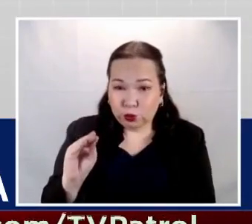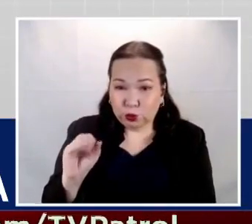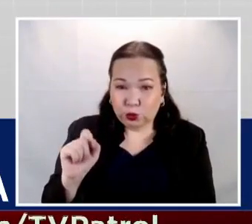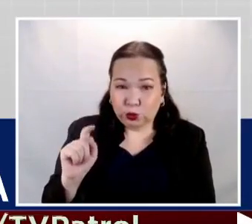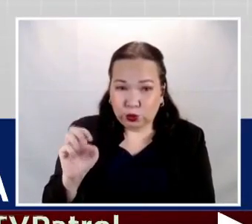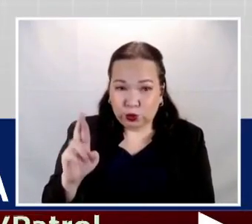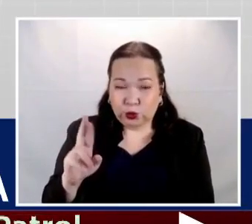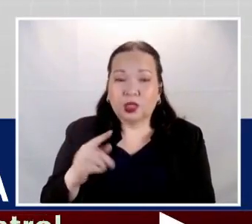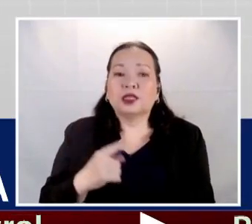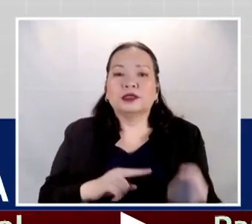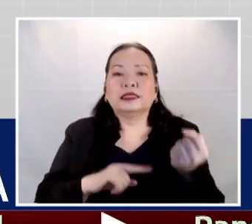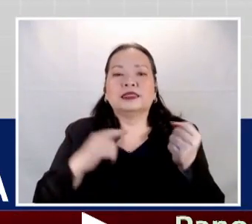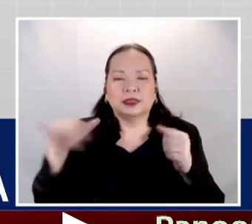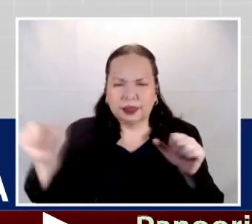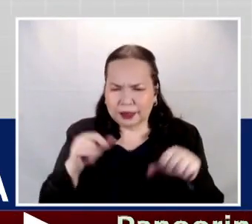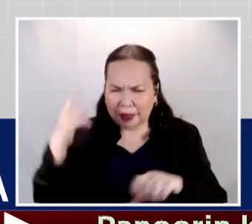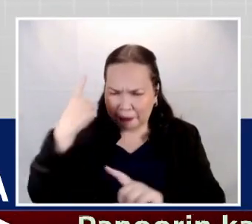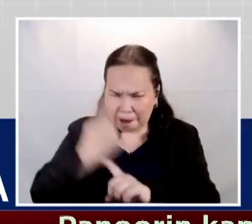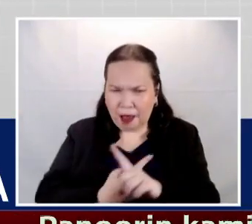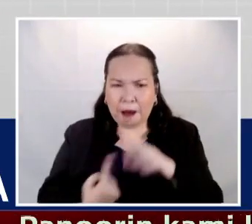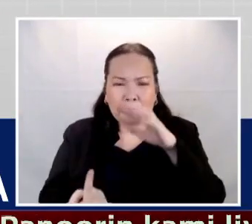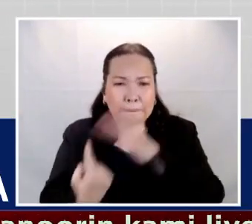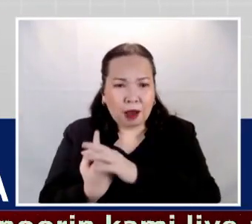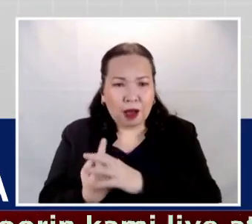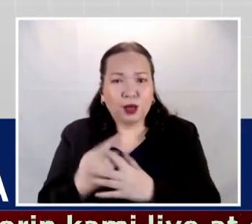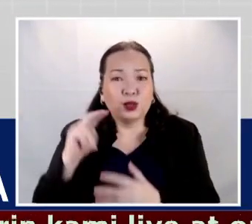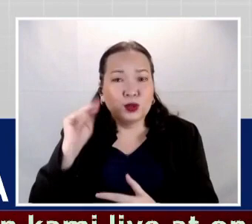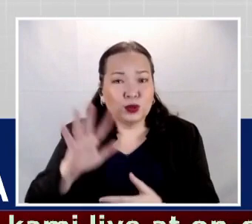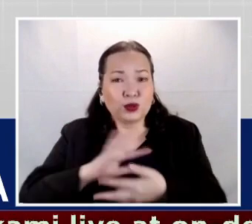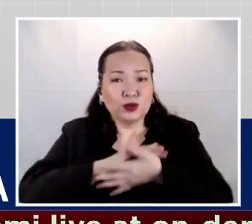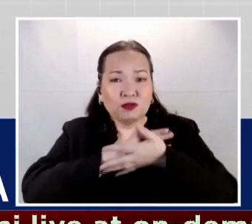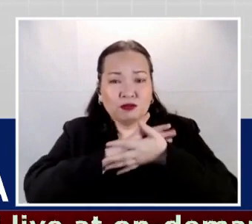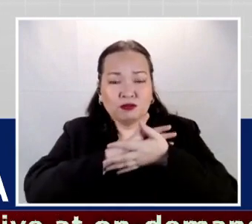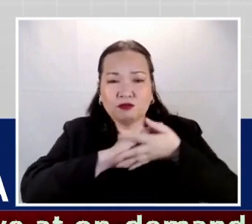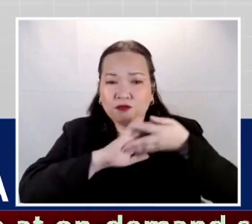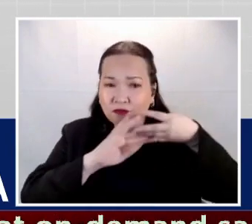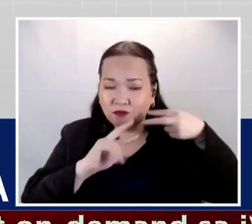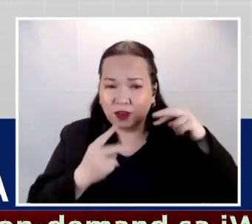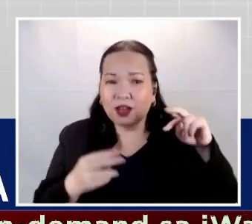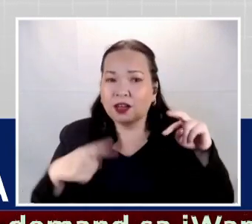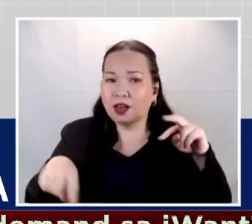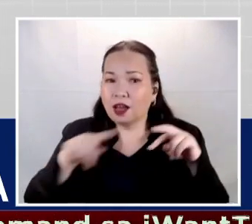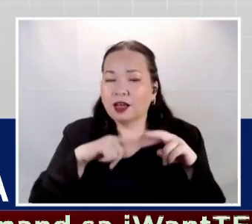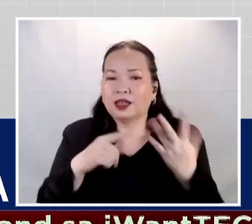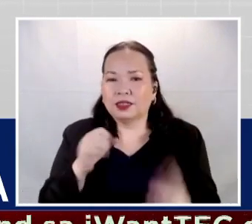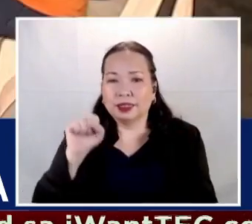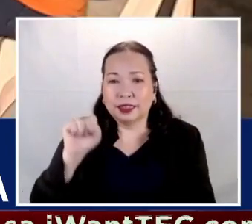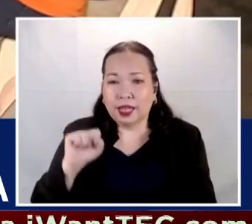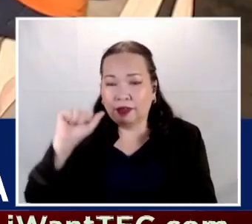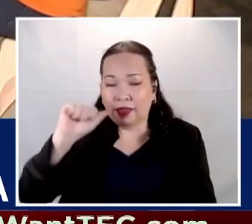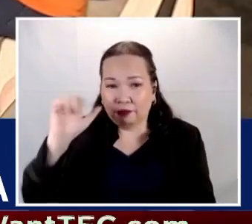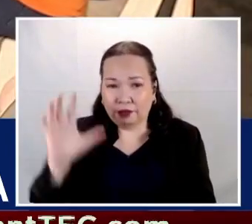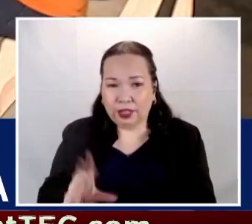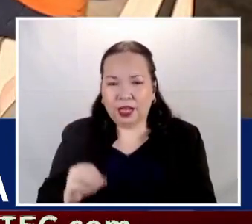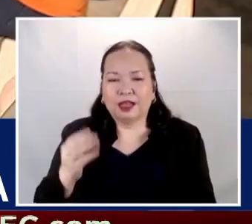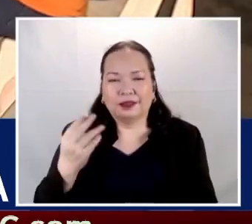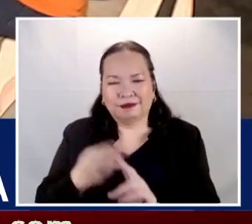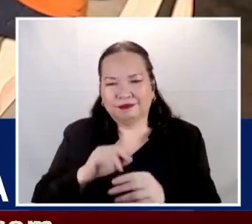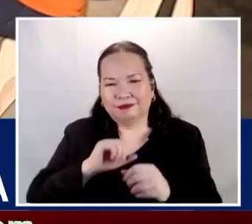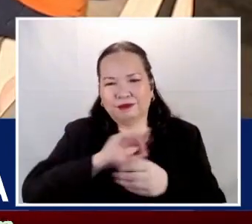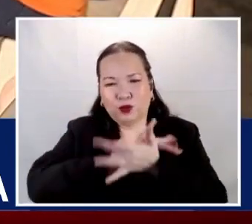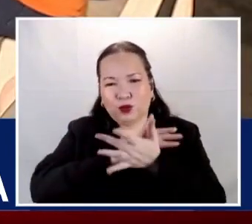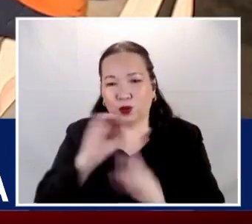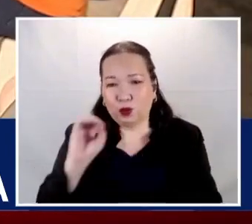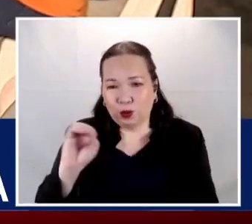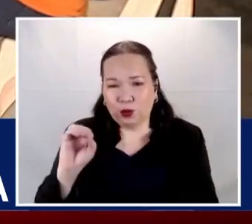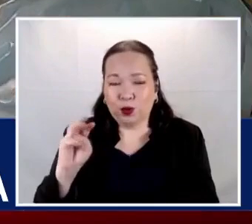unang lumitaw ang balita ng panibagong variant sa South Africa na kalaunay tinawag na Omicron.